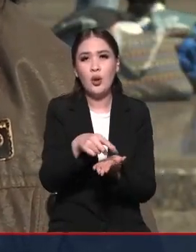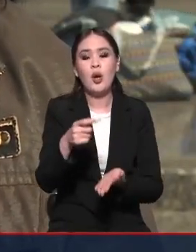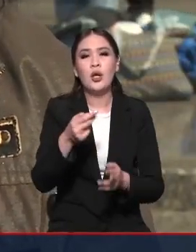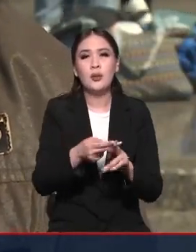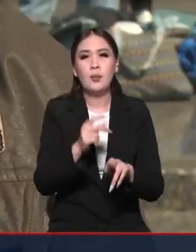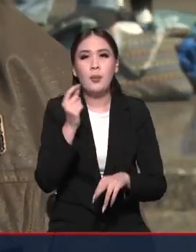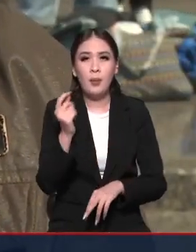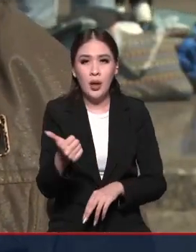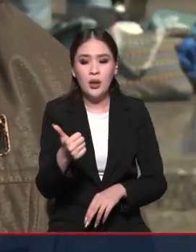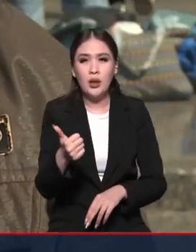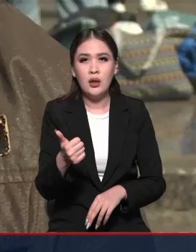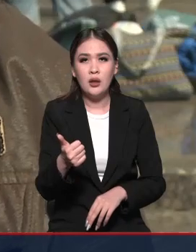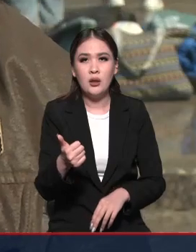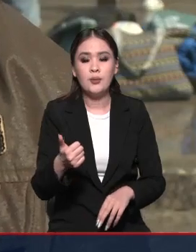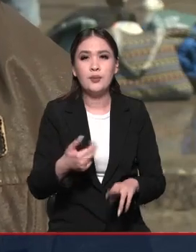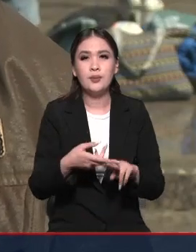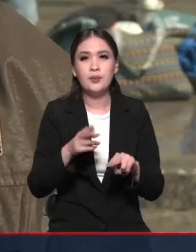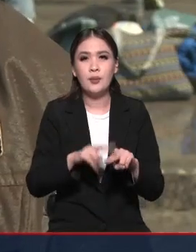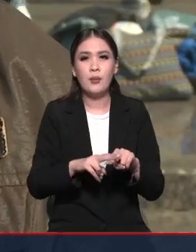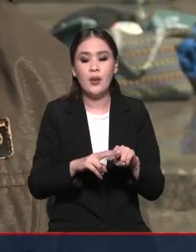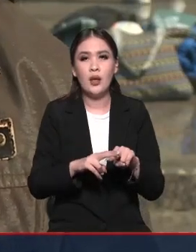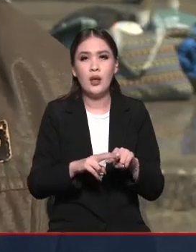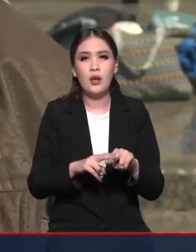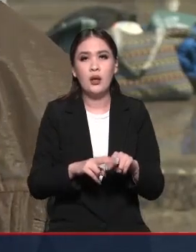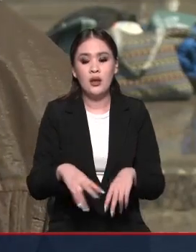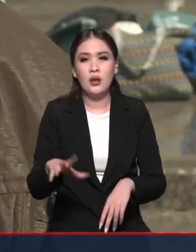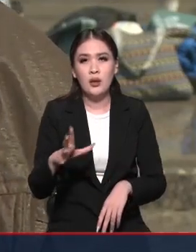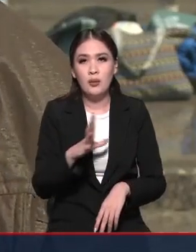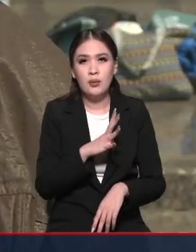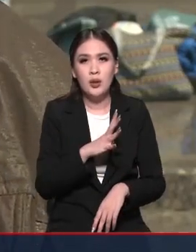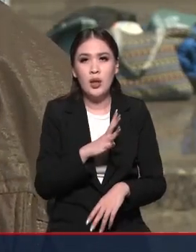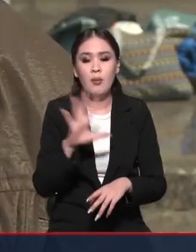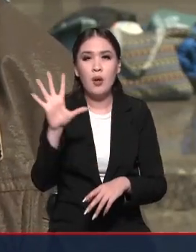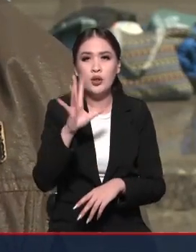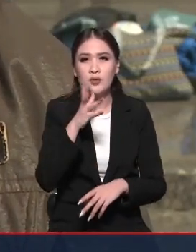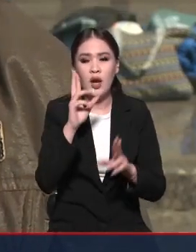ходит. В деревне куры выпускает. Потом он загоняет 5 часов,